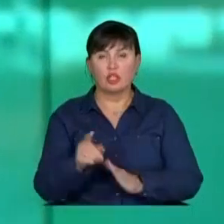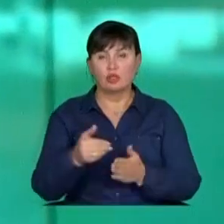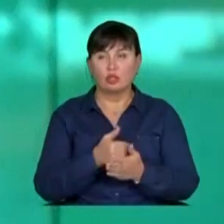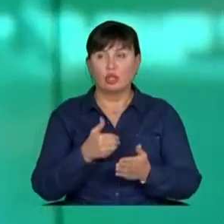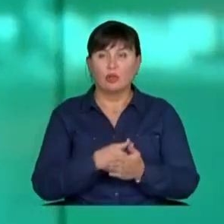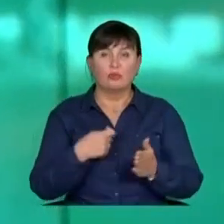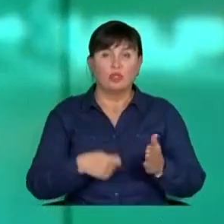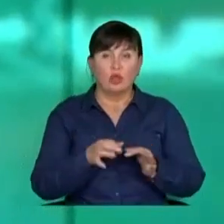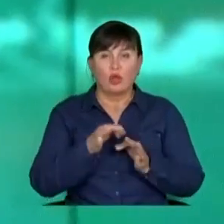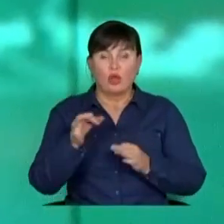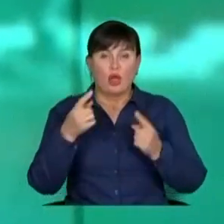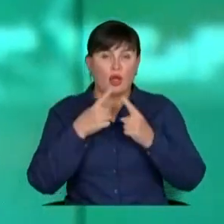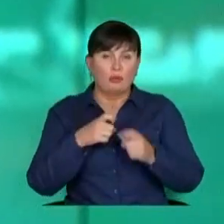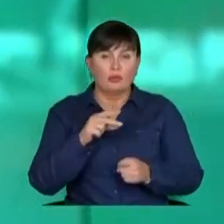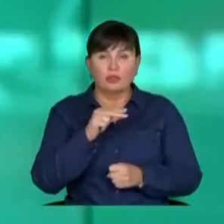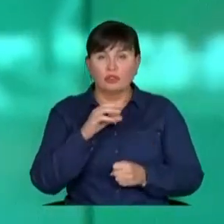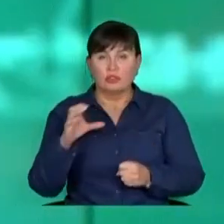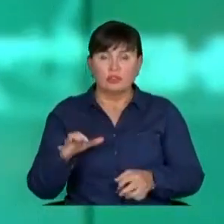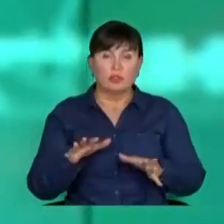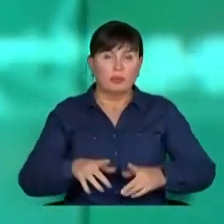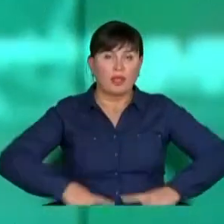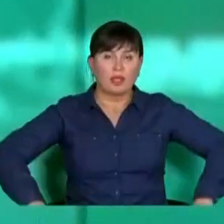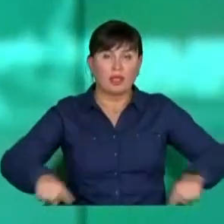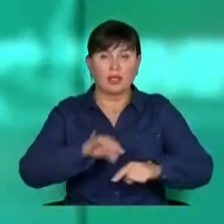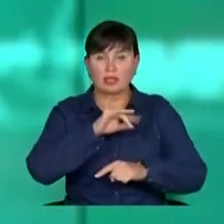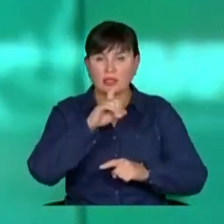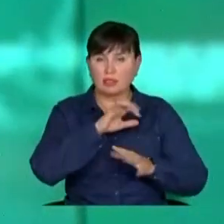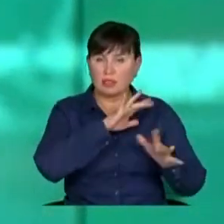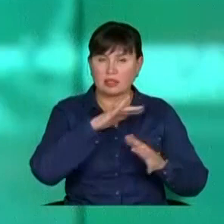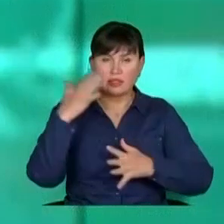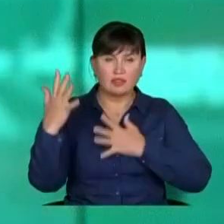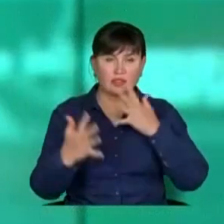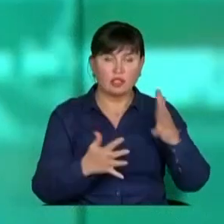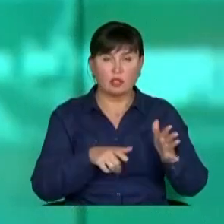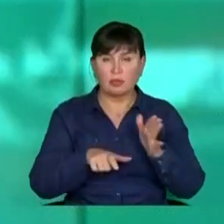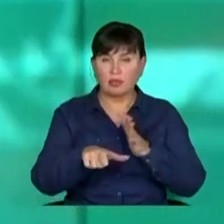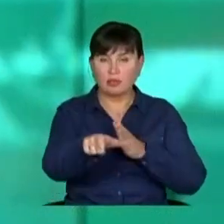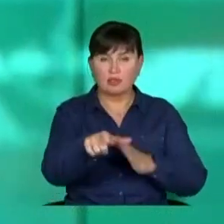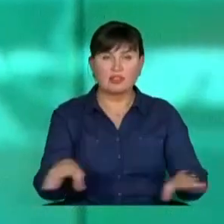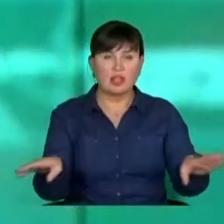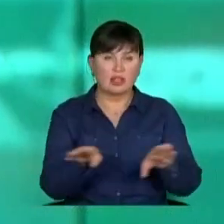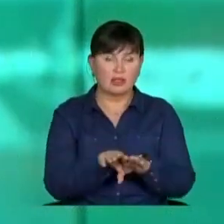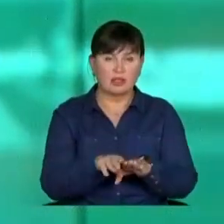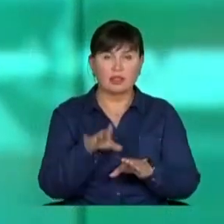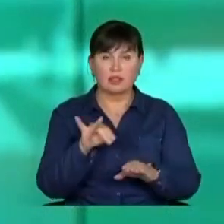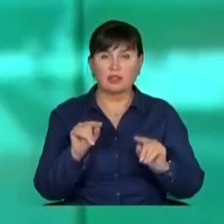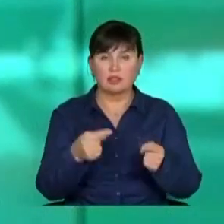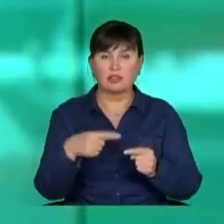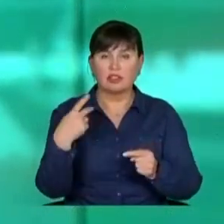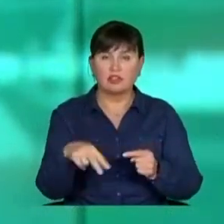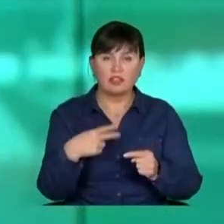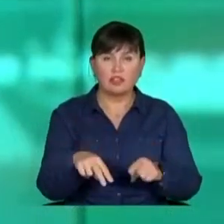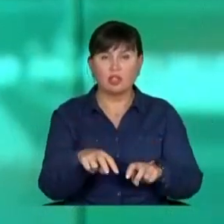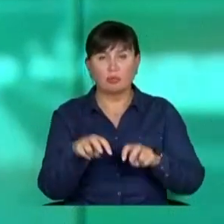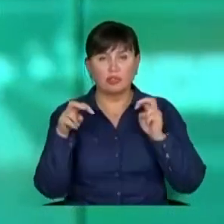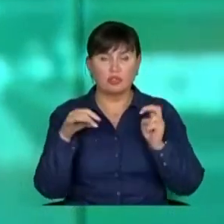В Жамбылской области объявили режим ЧС местного масштаба. Из-за снежной бури в регионе закрыли трассы. Задержаны порядка 20 пассажирских и